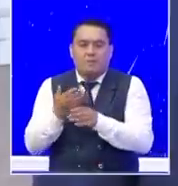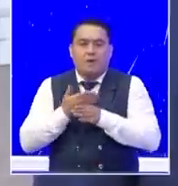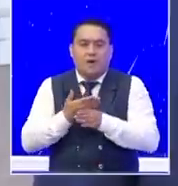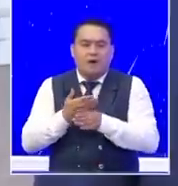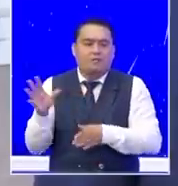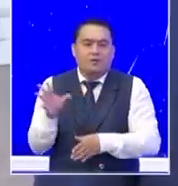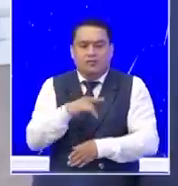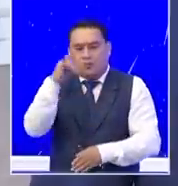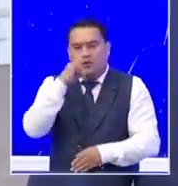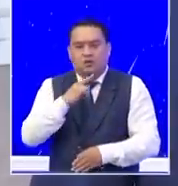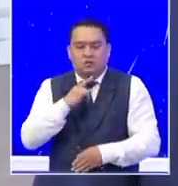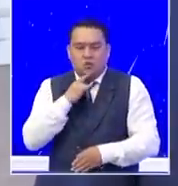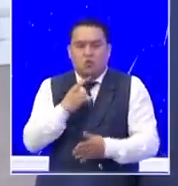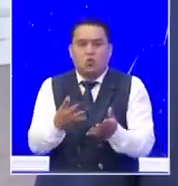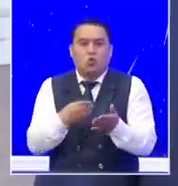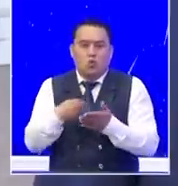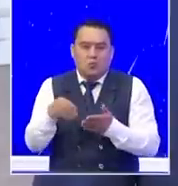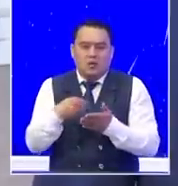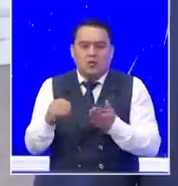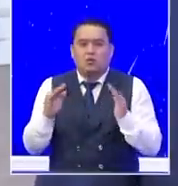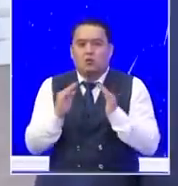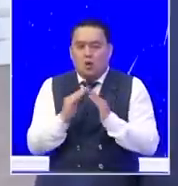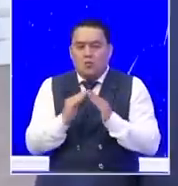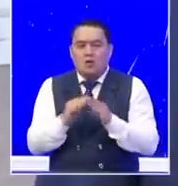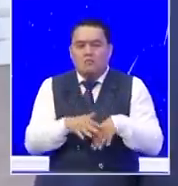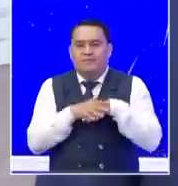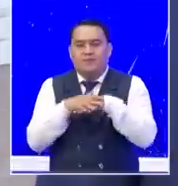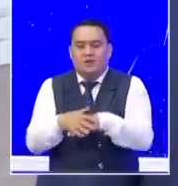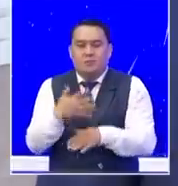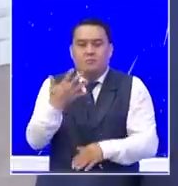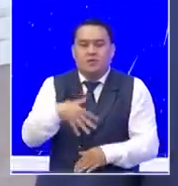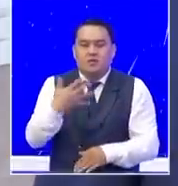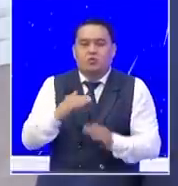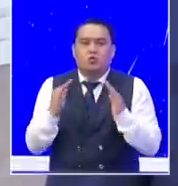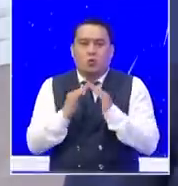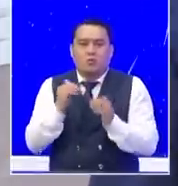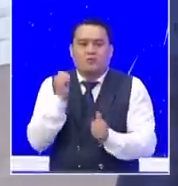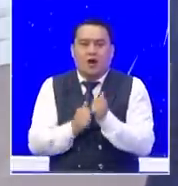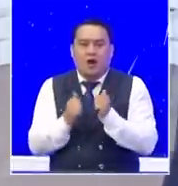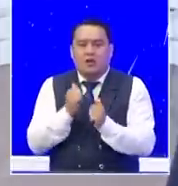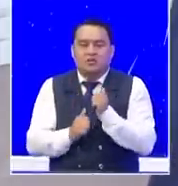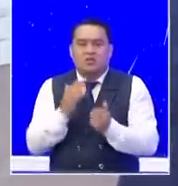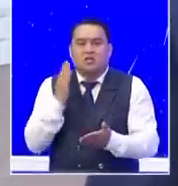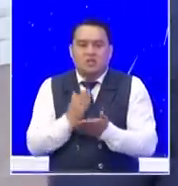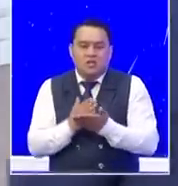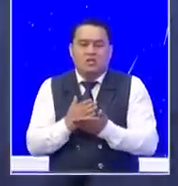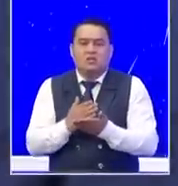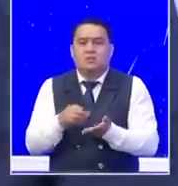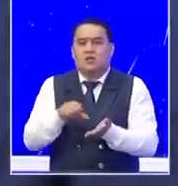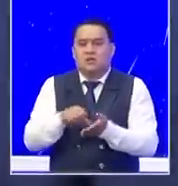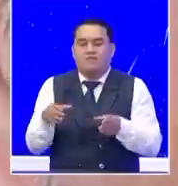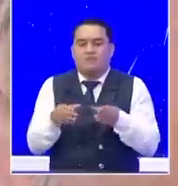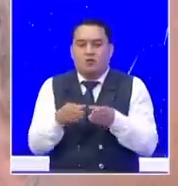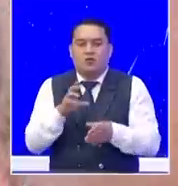людям по всей стране обрести жилье. Только в нашей области было выдано более 50 домов. В каждом уголке страны действуют представители